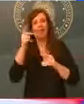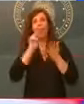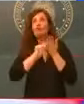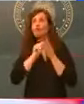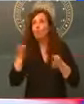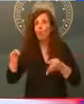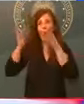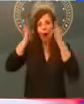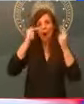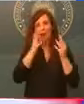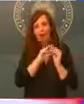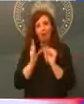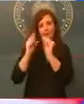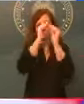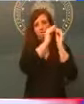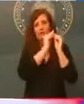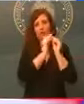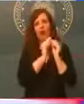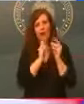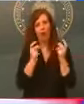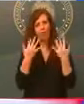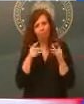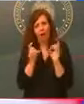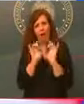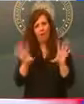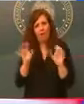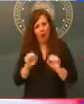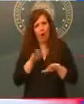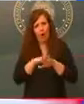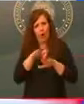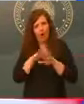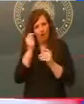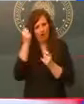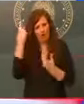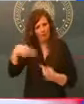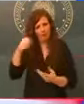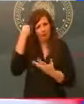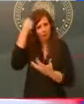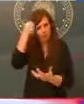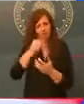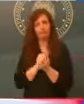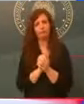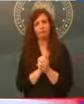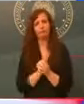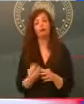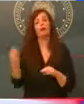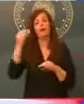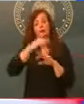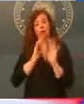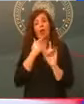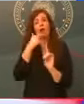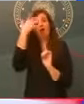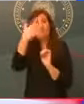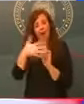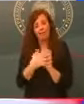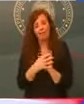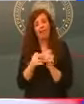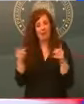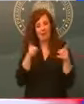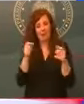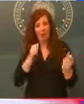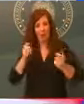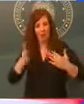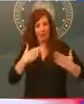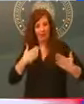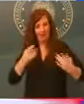parte sbloccato. E poi, come ho già detto, abbiamo anche durante l'emergenza stanziato interventi